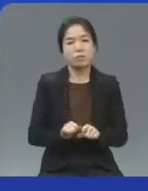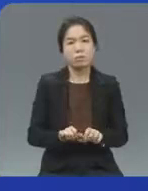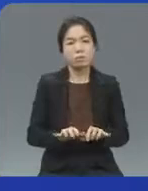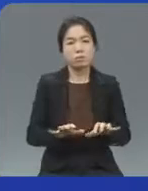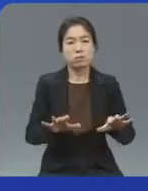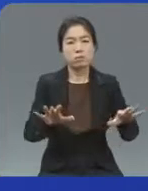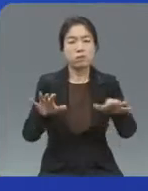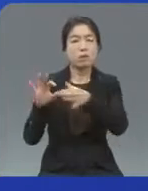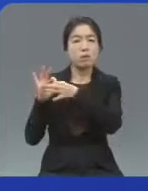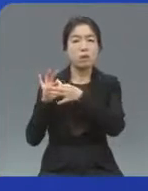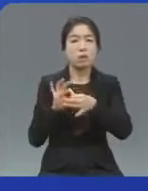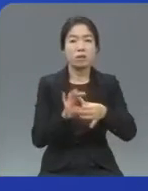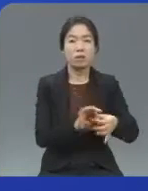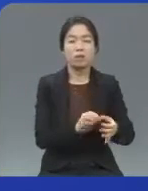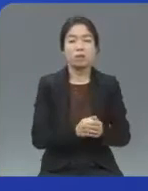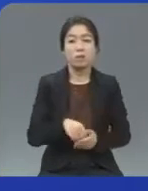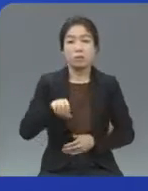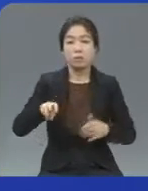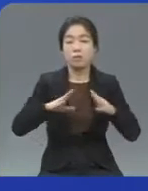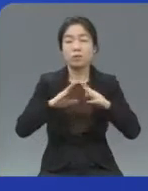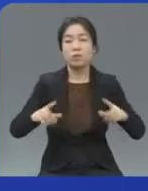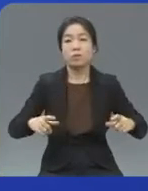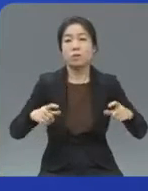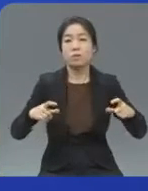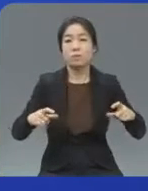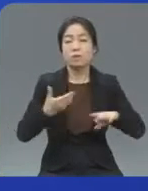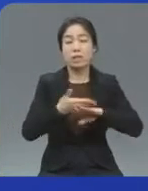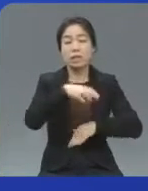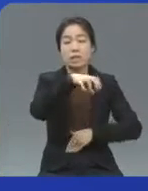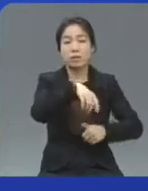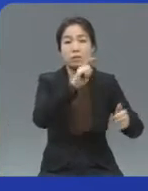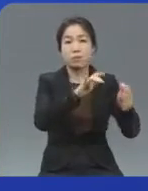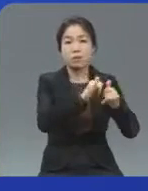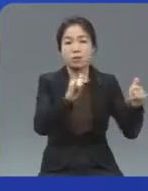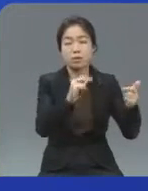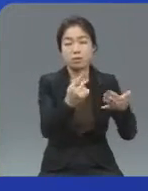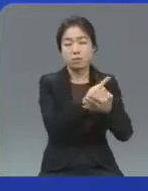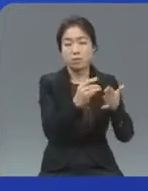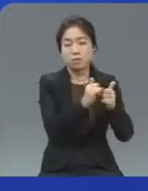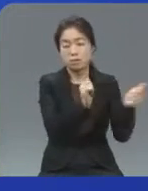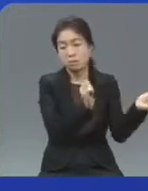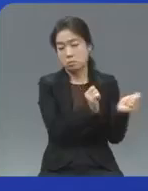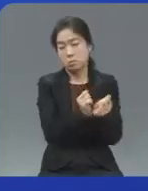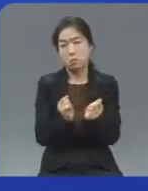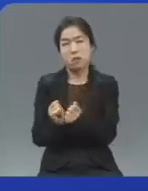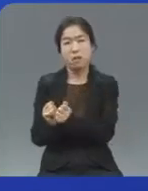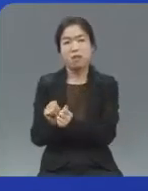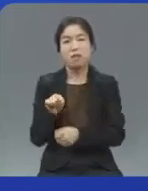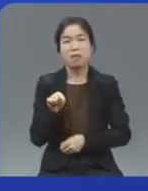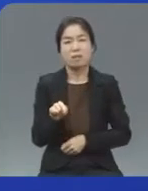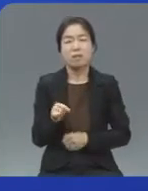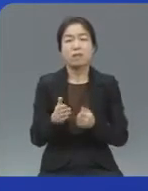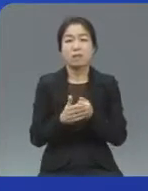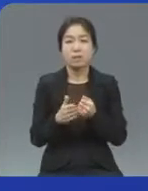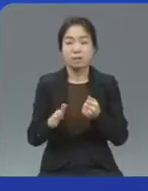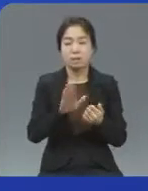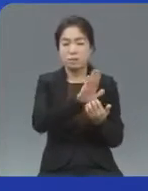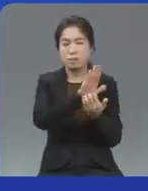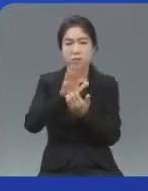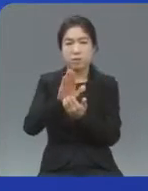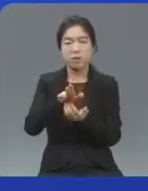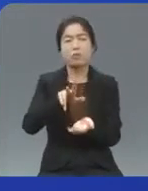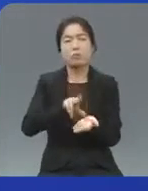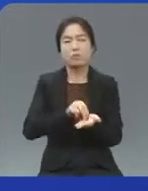확산세도 끊이지 않고 있습니다. 광주와 전남에서는 다른 시도 확진자와 접촉한 사람들이 잇따라 코로나19에 감염되면서 방역에